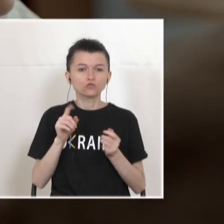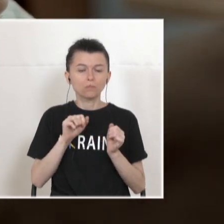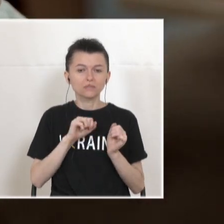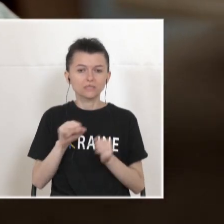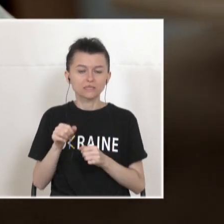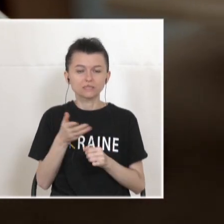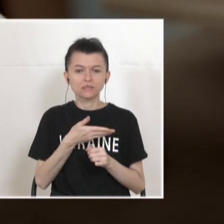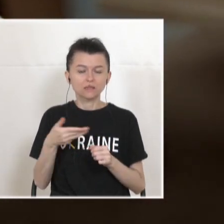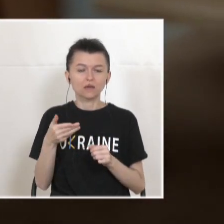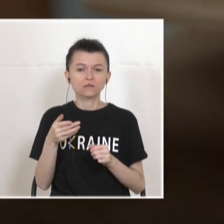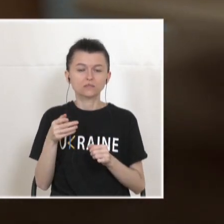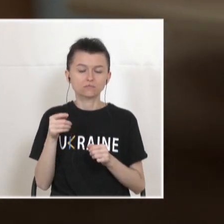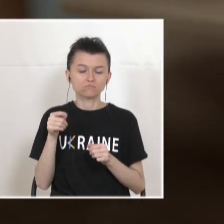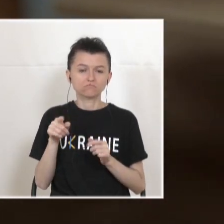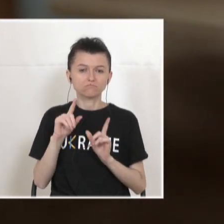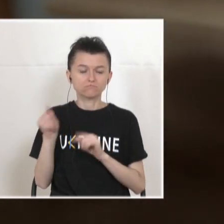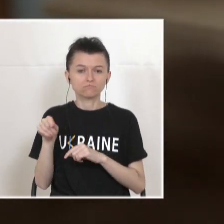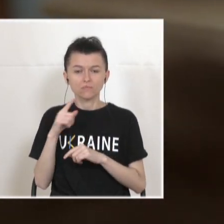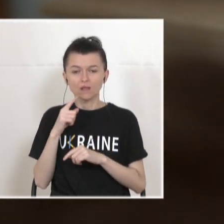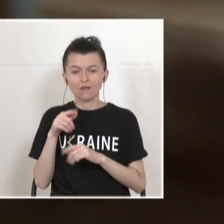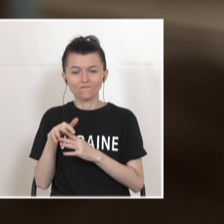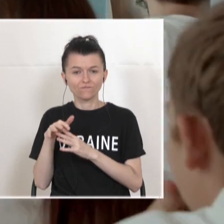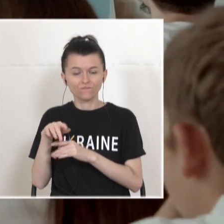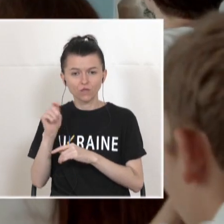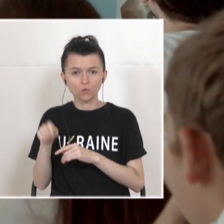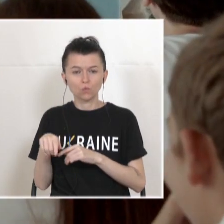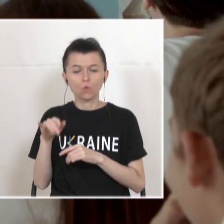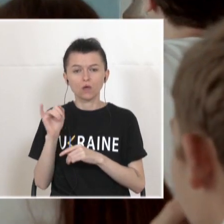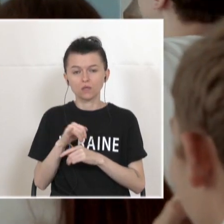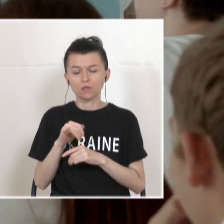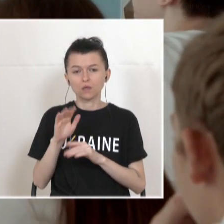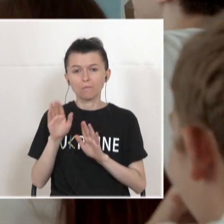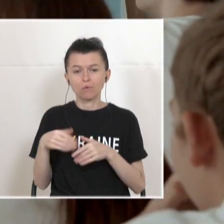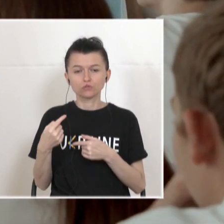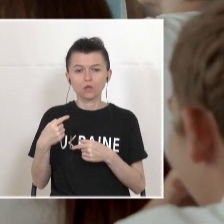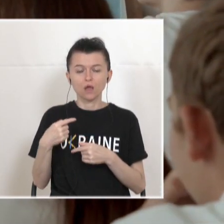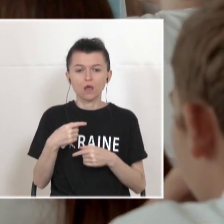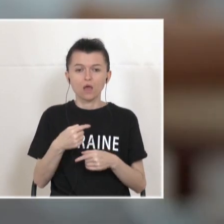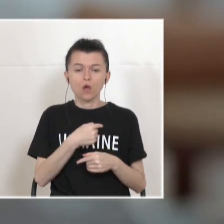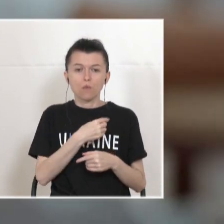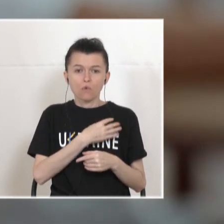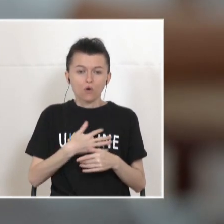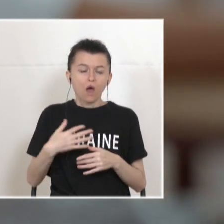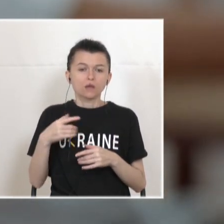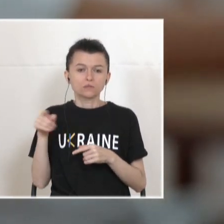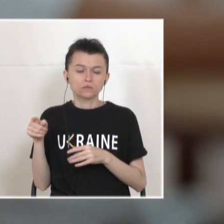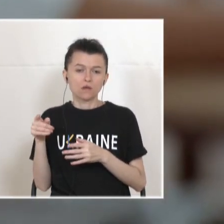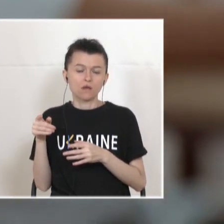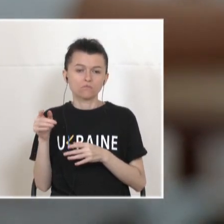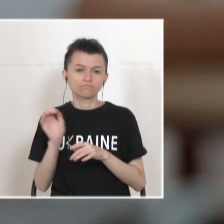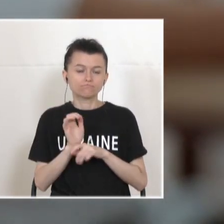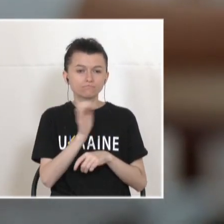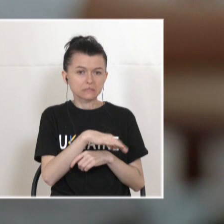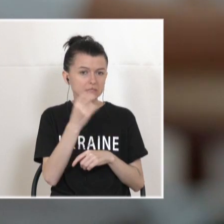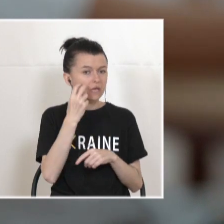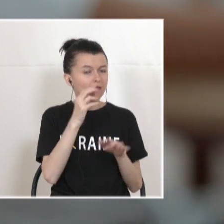і його направили на лікування до Києва після поранення. І я отримав можливість зустрітися з